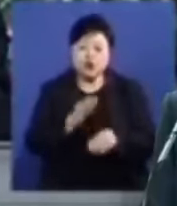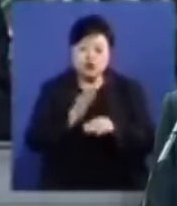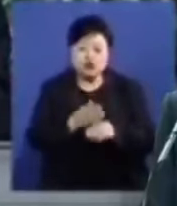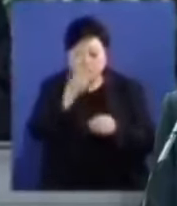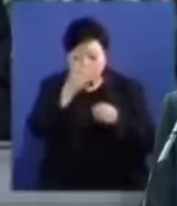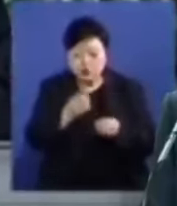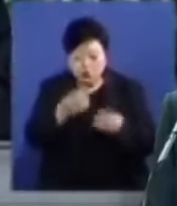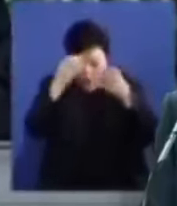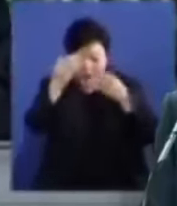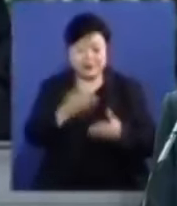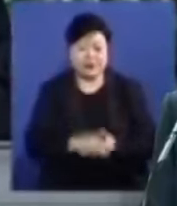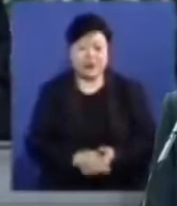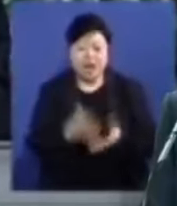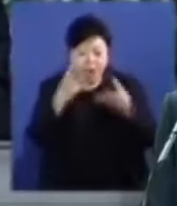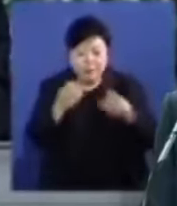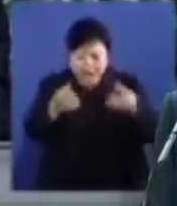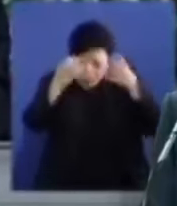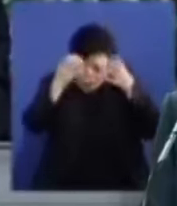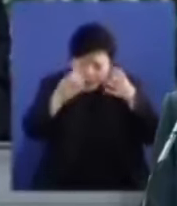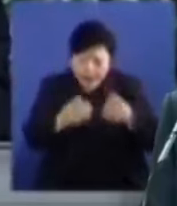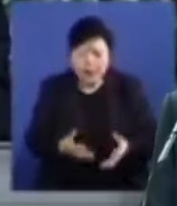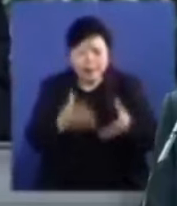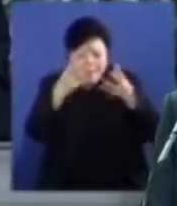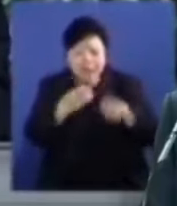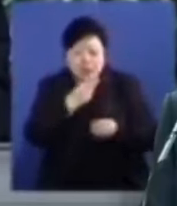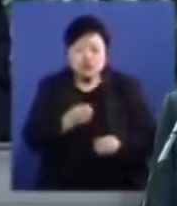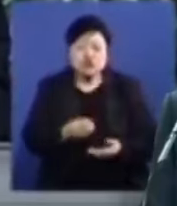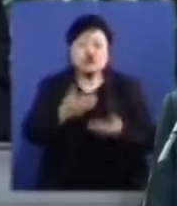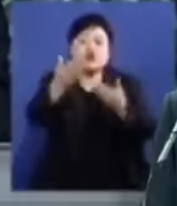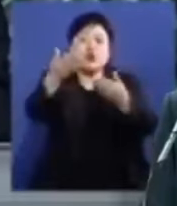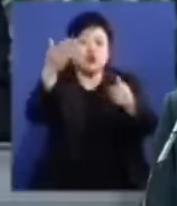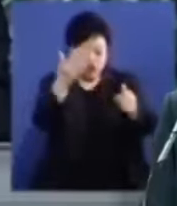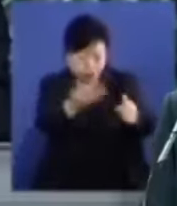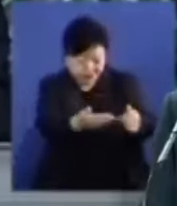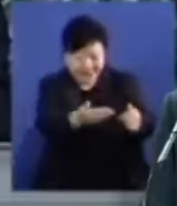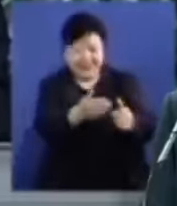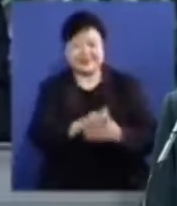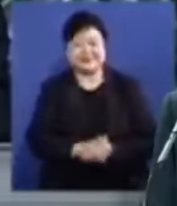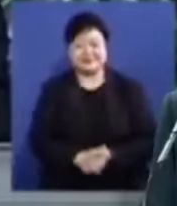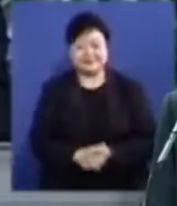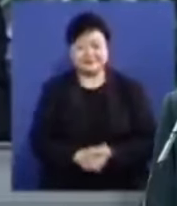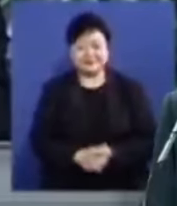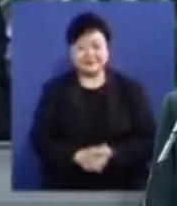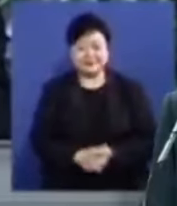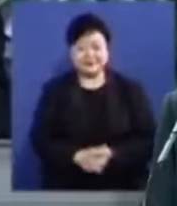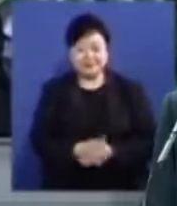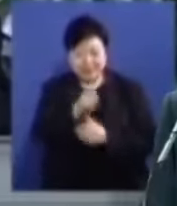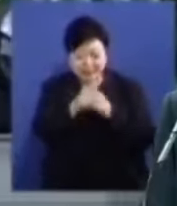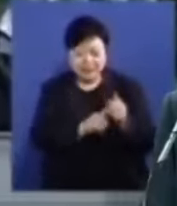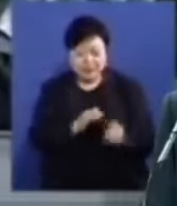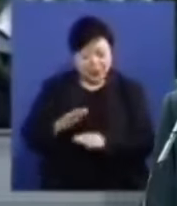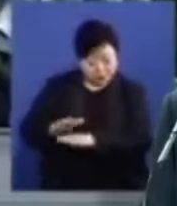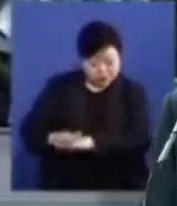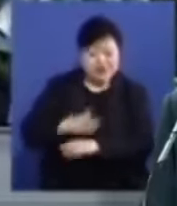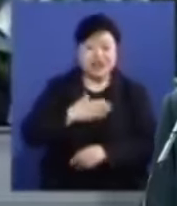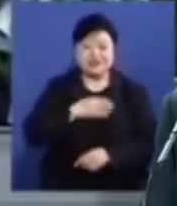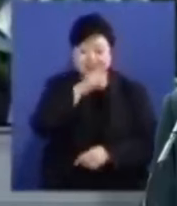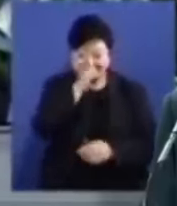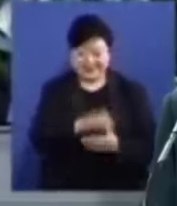통해서, 많은 고난은 반드시 많은 축복을 하나님이 예비해 놓으신